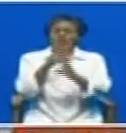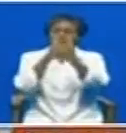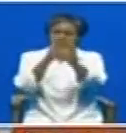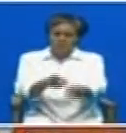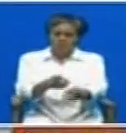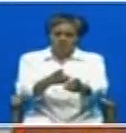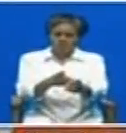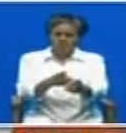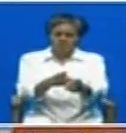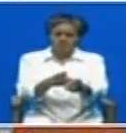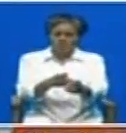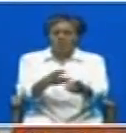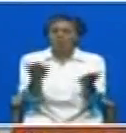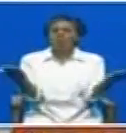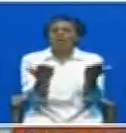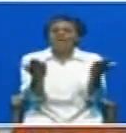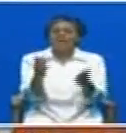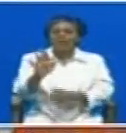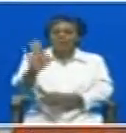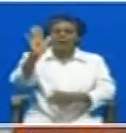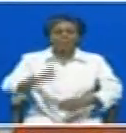makalau ya Wako